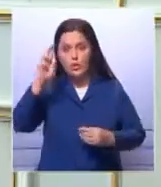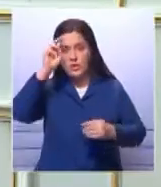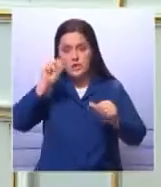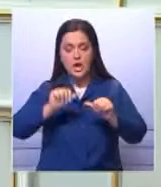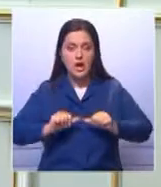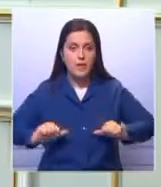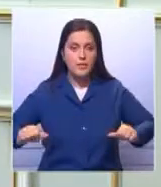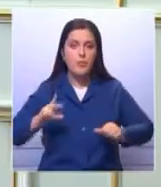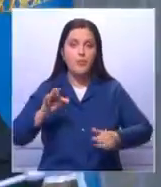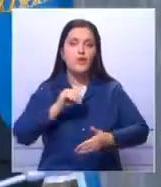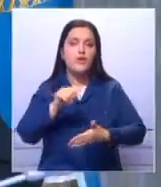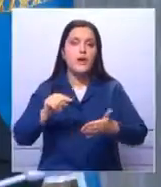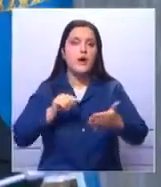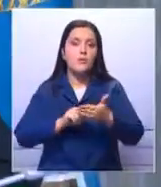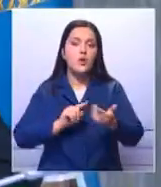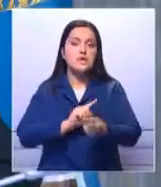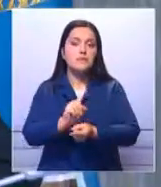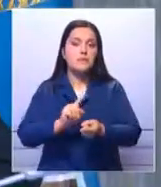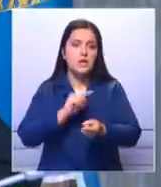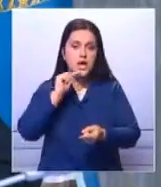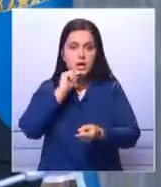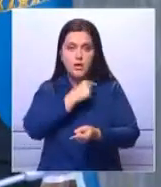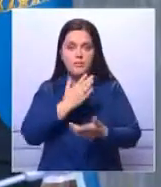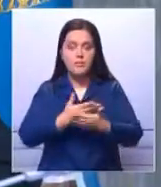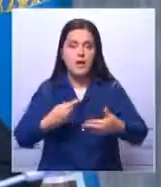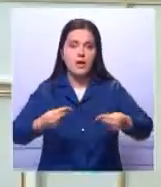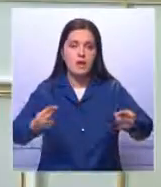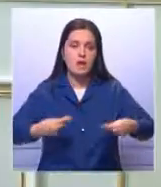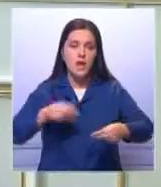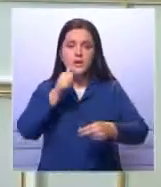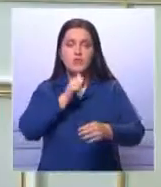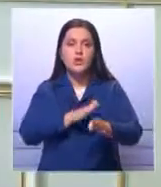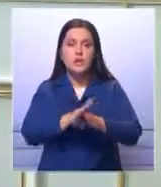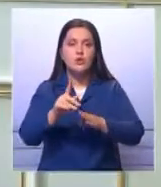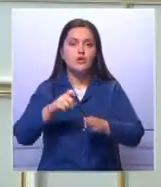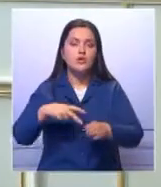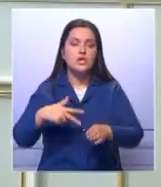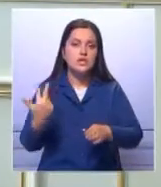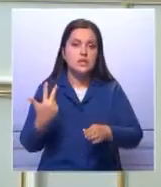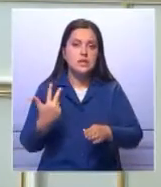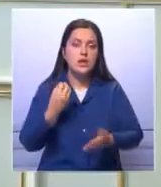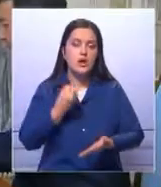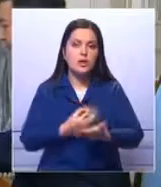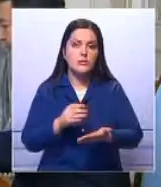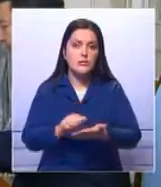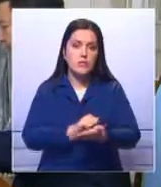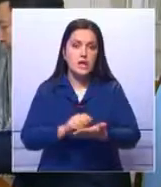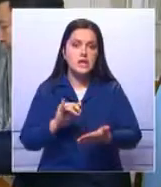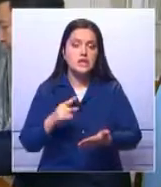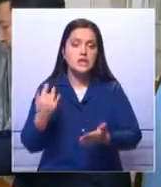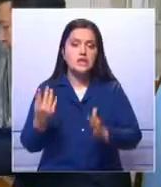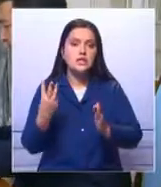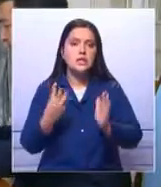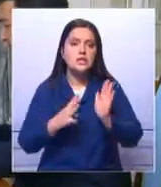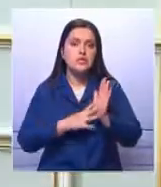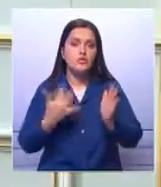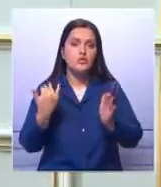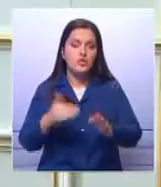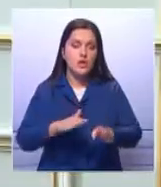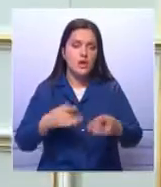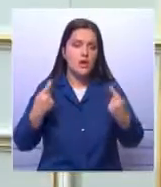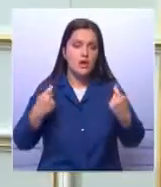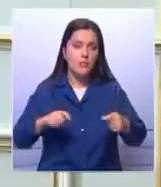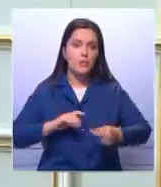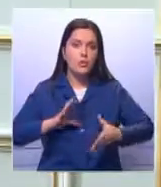день Госкомиссии по вопросам модернизации экономики согласованы способы реализации 133 активов. Из них 39